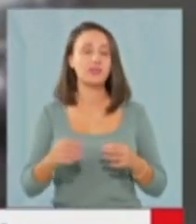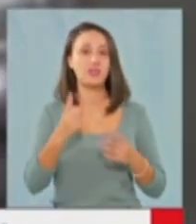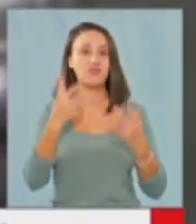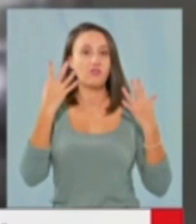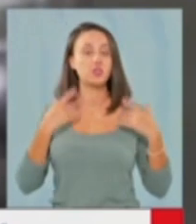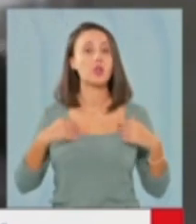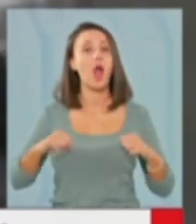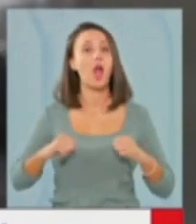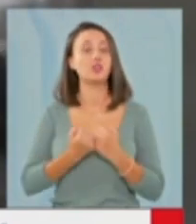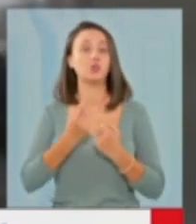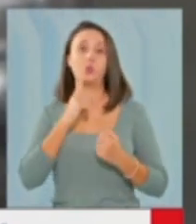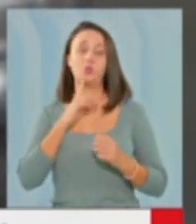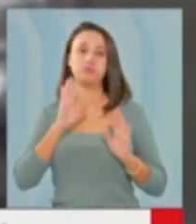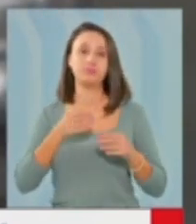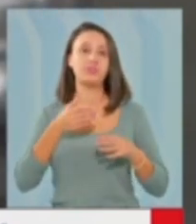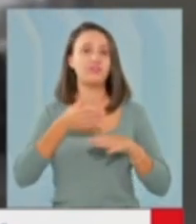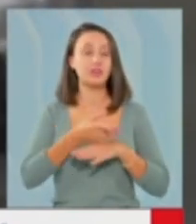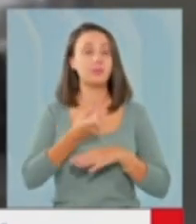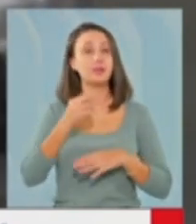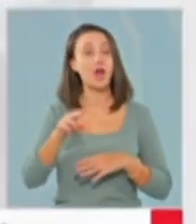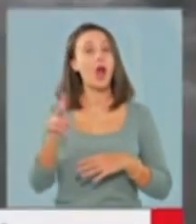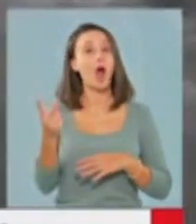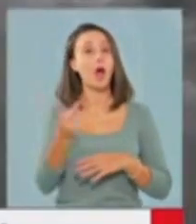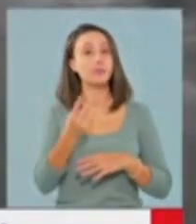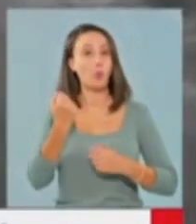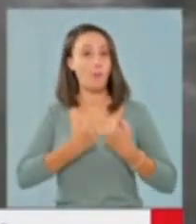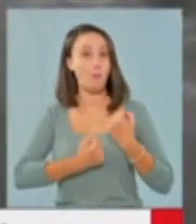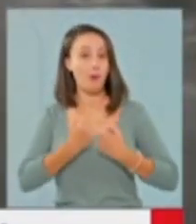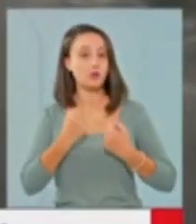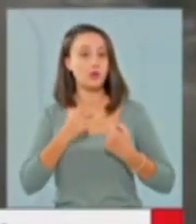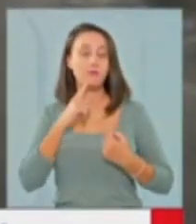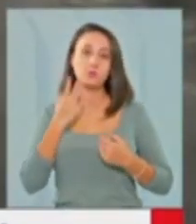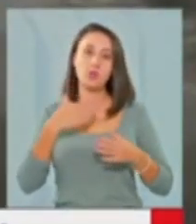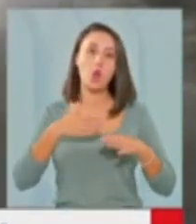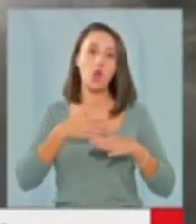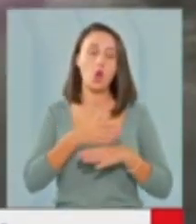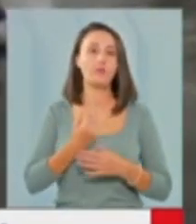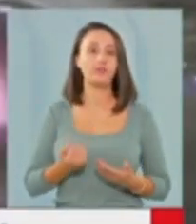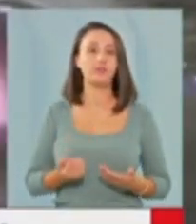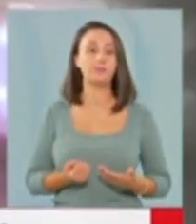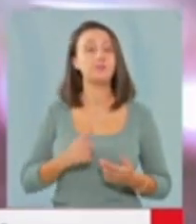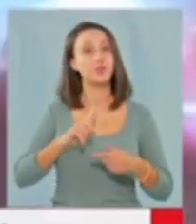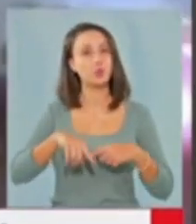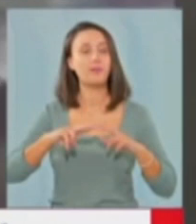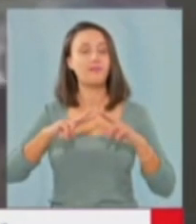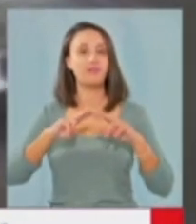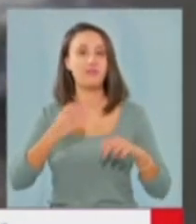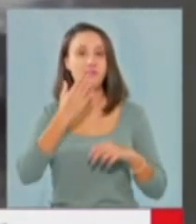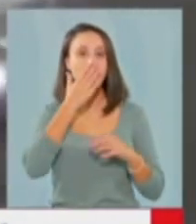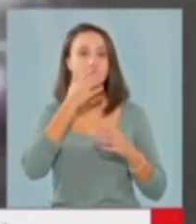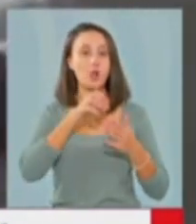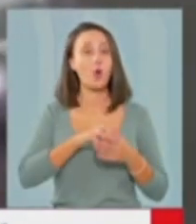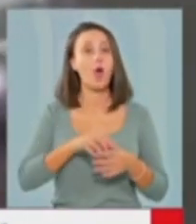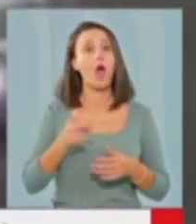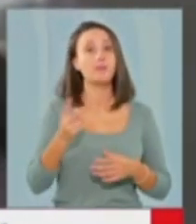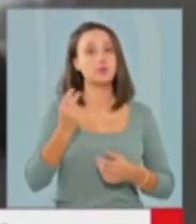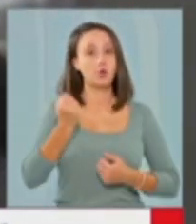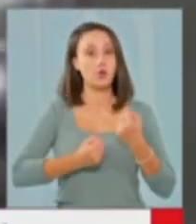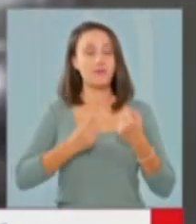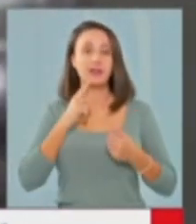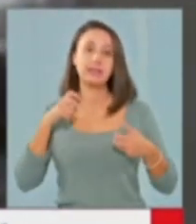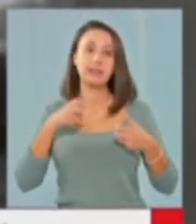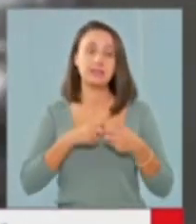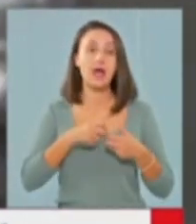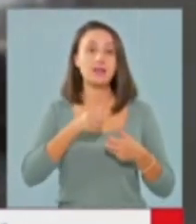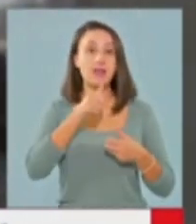fericire accidentul nu sa soldat cu victime însă cele două autoturisme au fost avariate în urma anchetei de la fața locului cei doi șoferi au fost testați